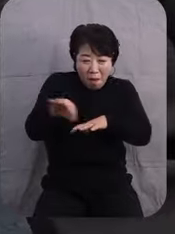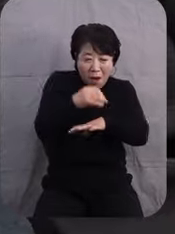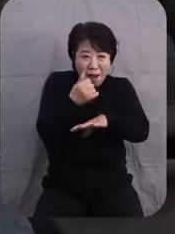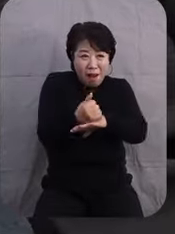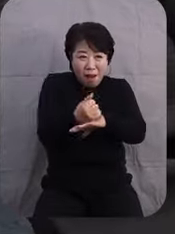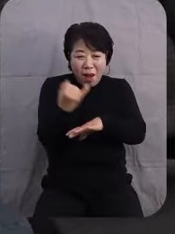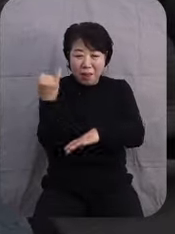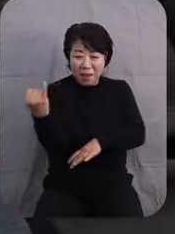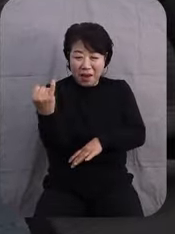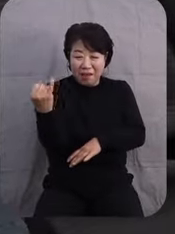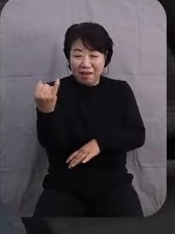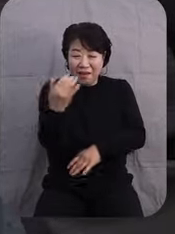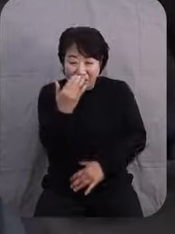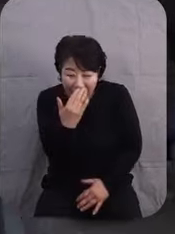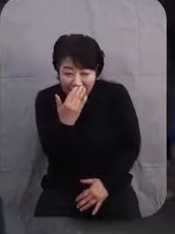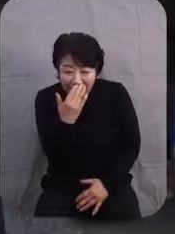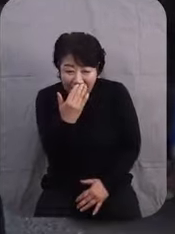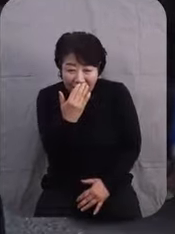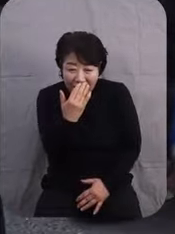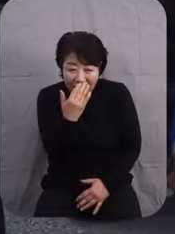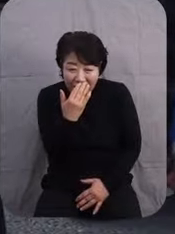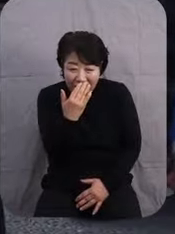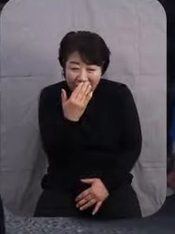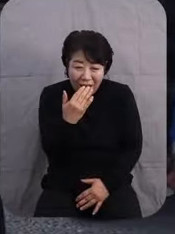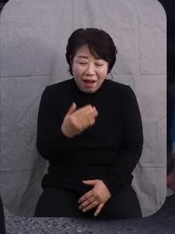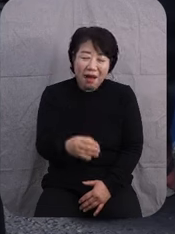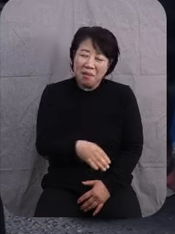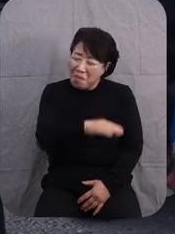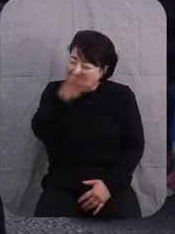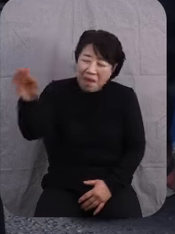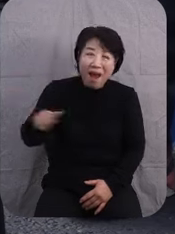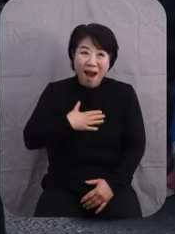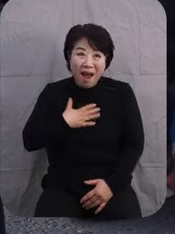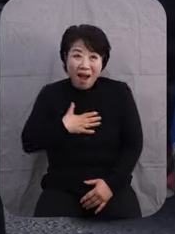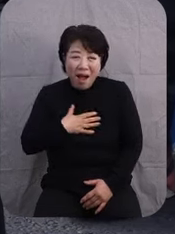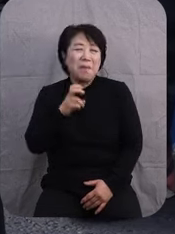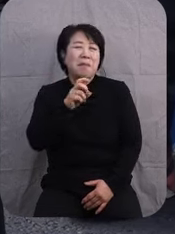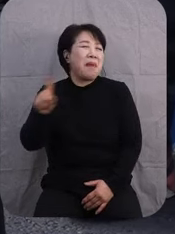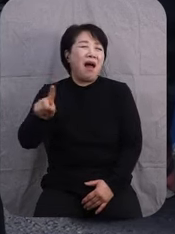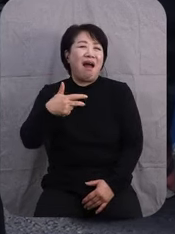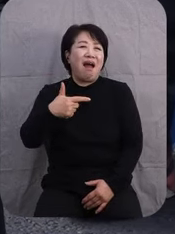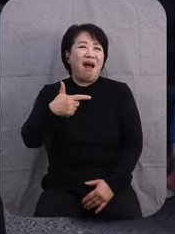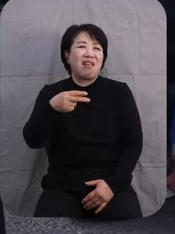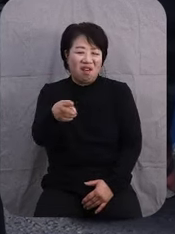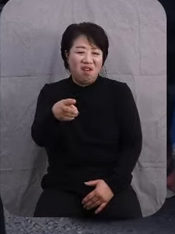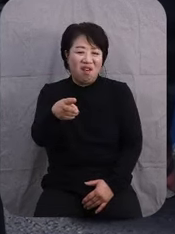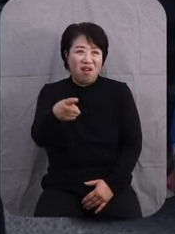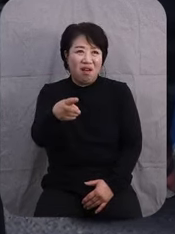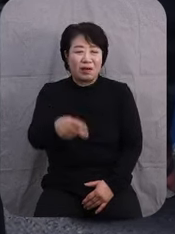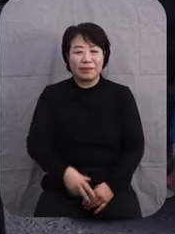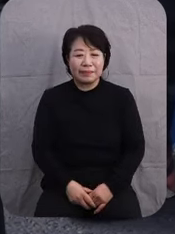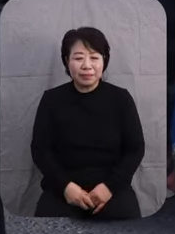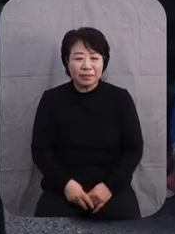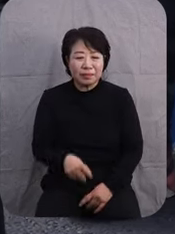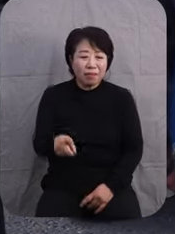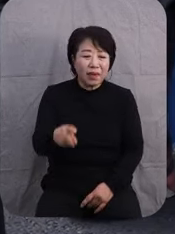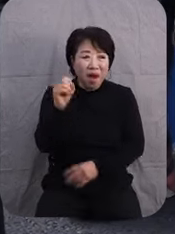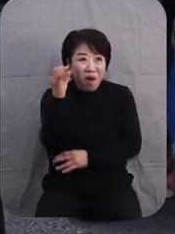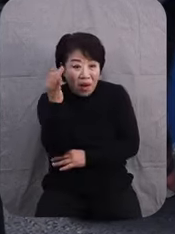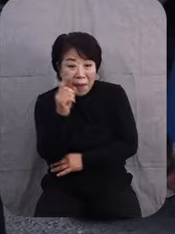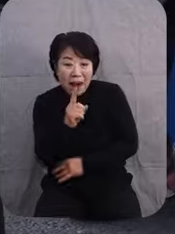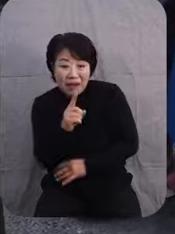착하다. 알만한 누군가가 바로 마녀다. 언론 인내하는 자들도 검경을